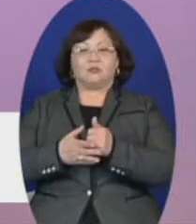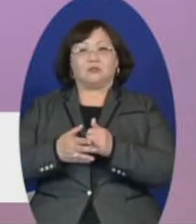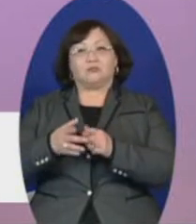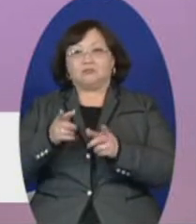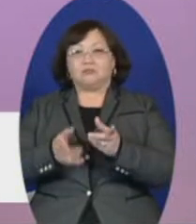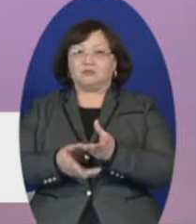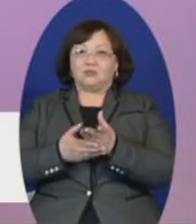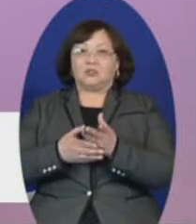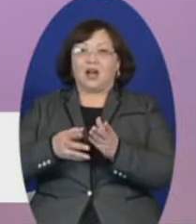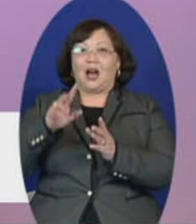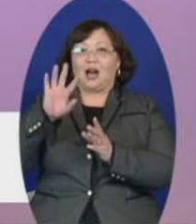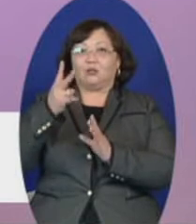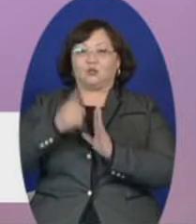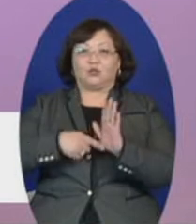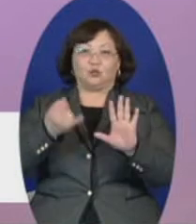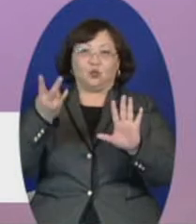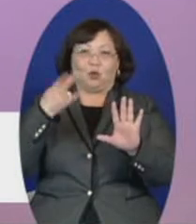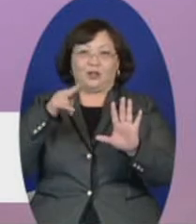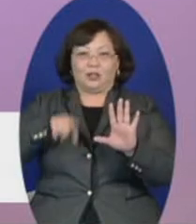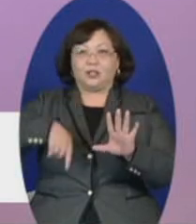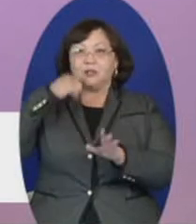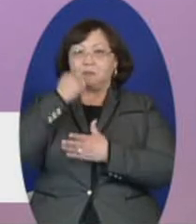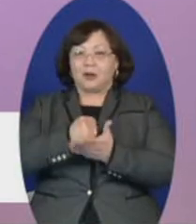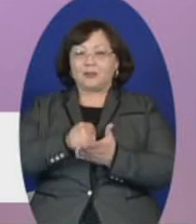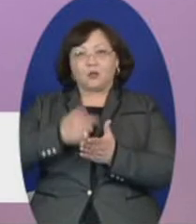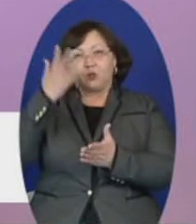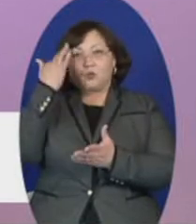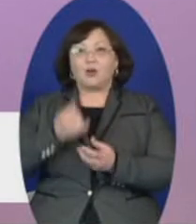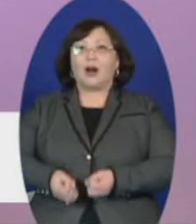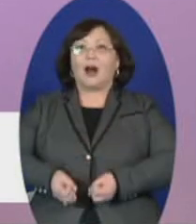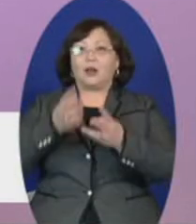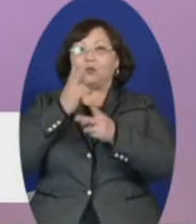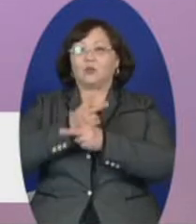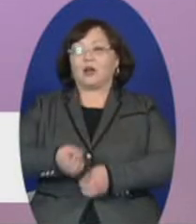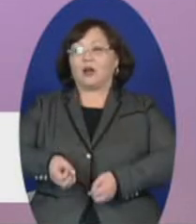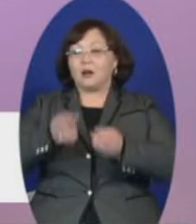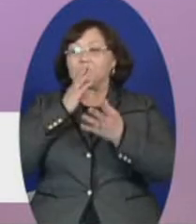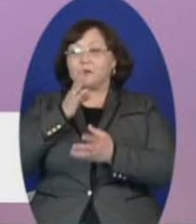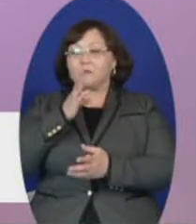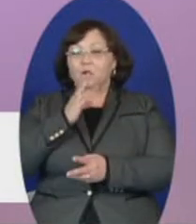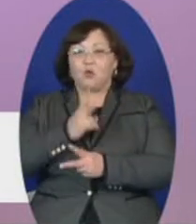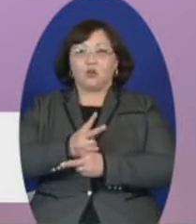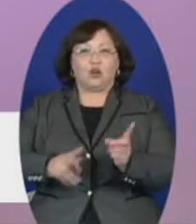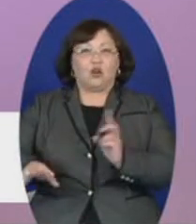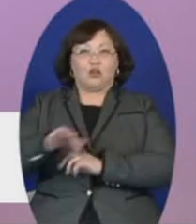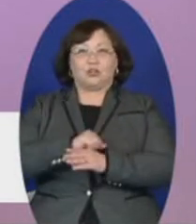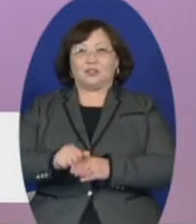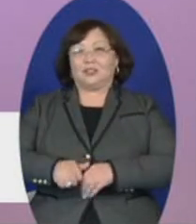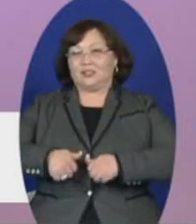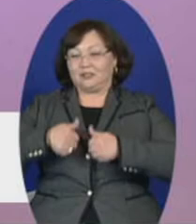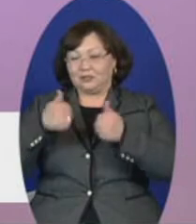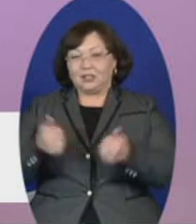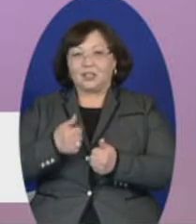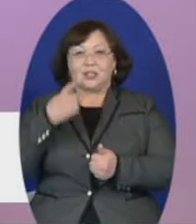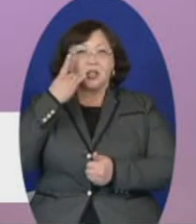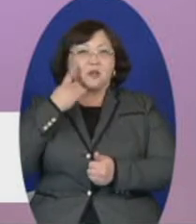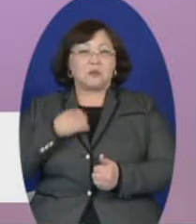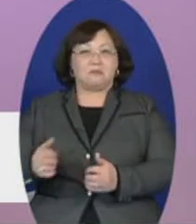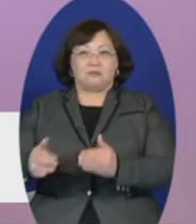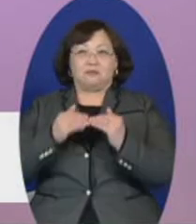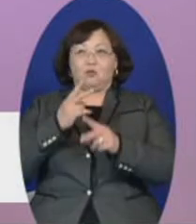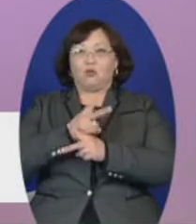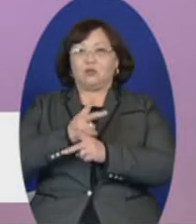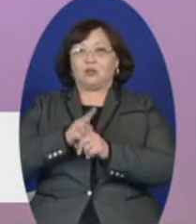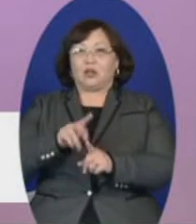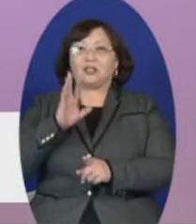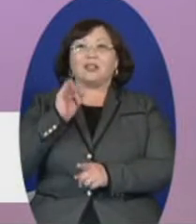хурлаараа батлах чинь үүнд бол гендер ихтгэж байдлыг хэрхэн хангах хууль эрх зүйн орчинд ямар байдлаар оролцох тийм ээ